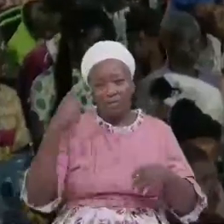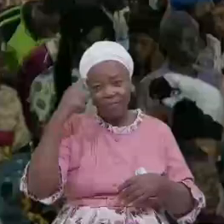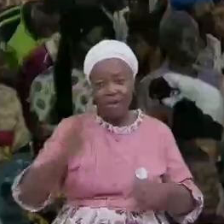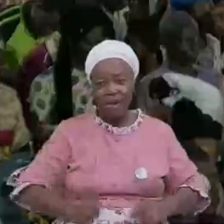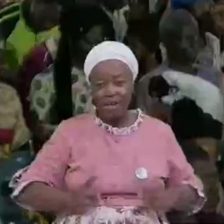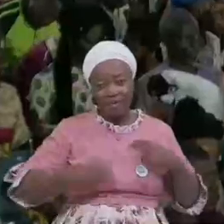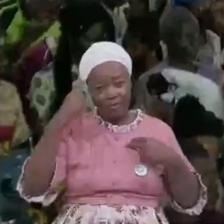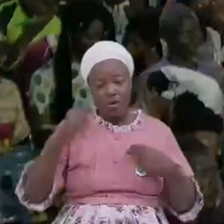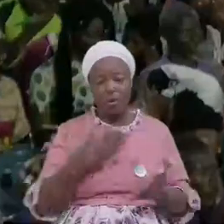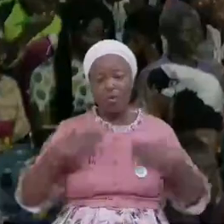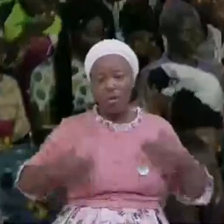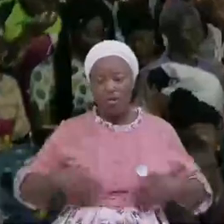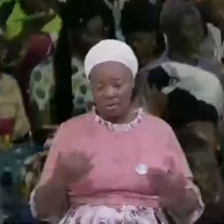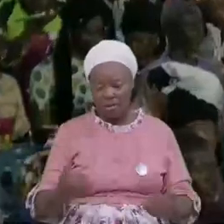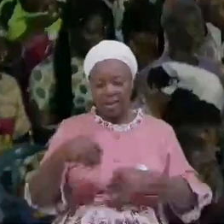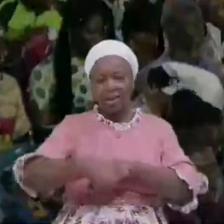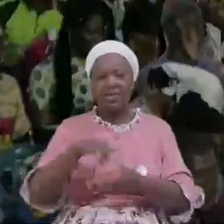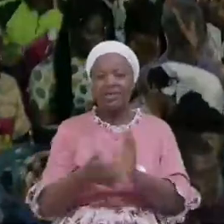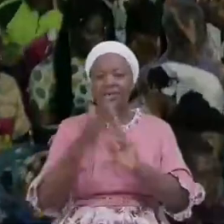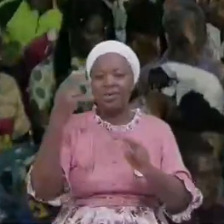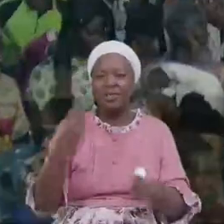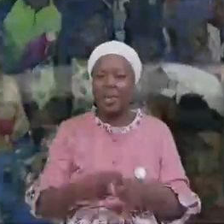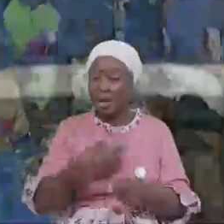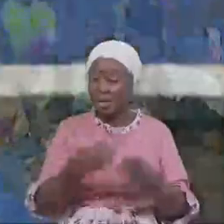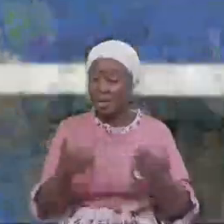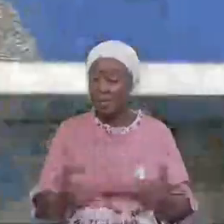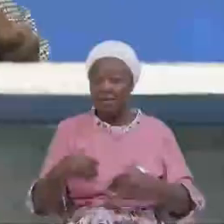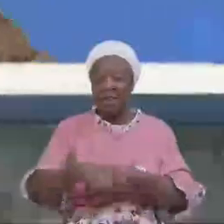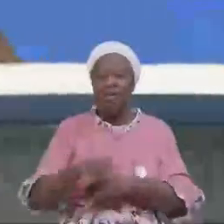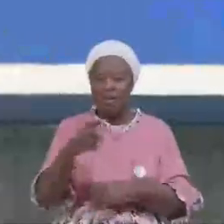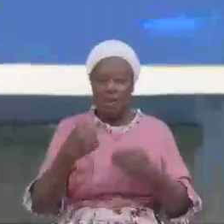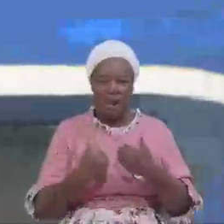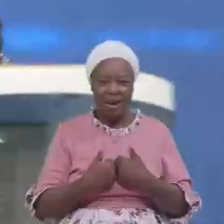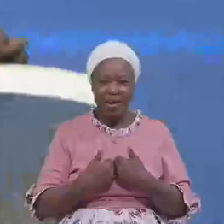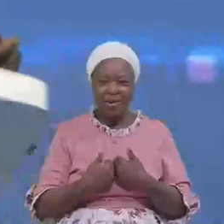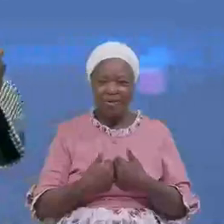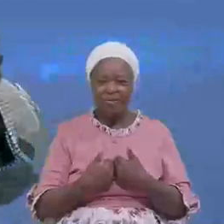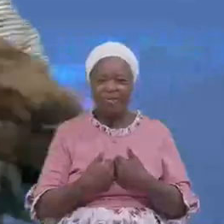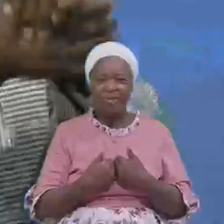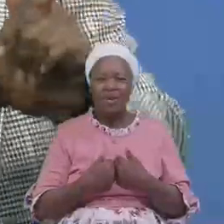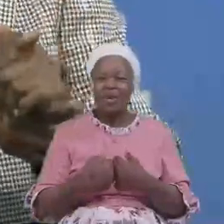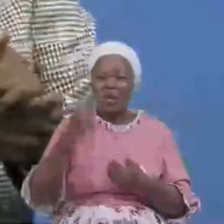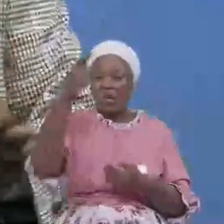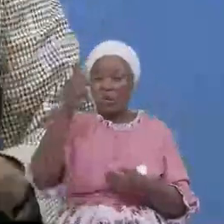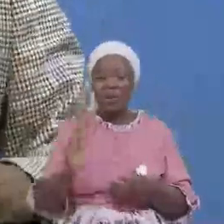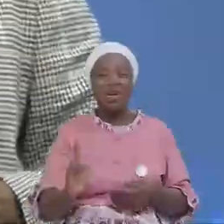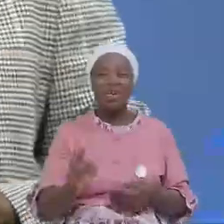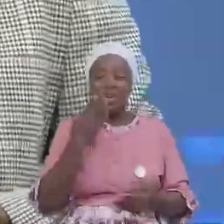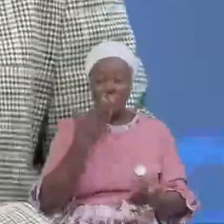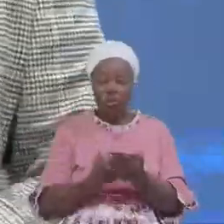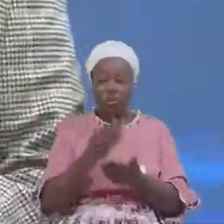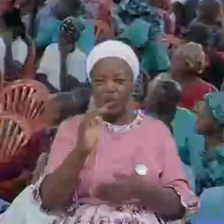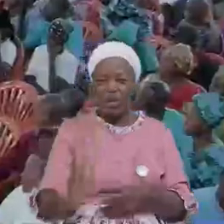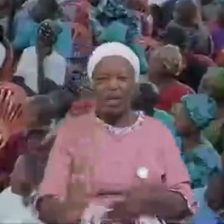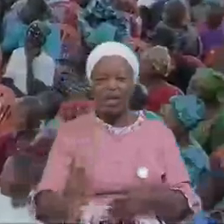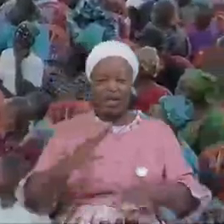corps ce soir au nom de Jésus. Et ce soir, tu auras la satisfaction